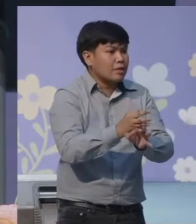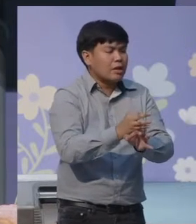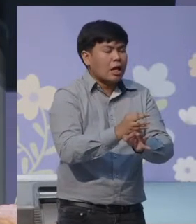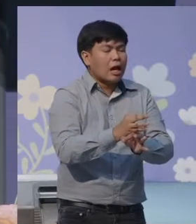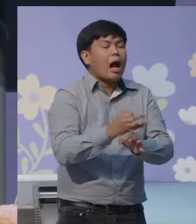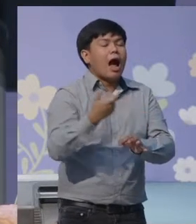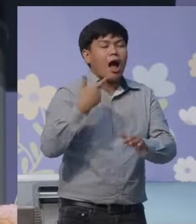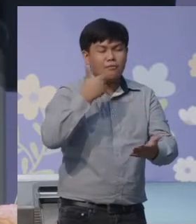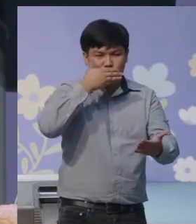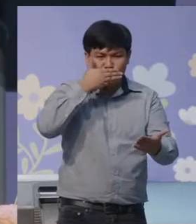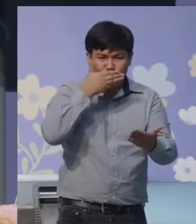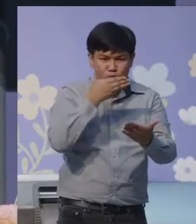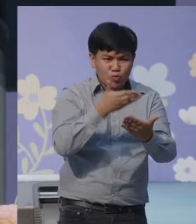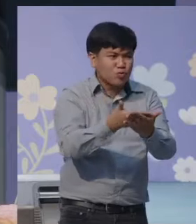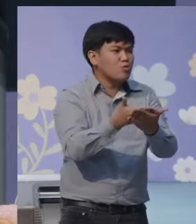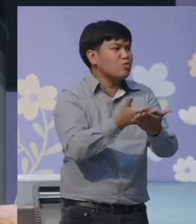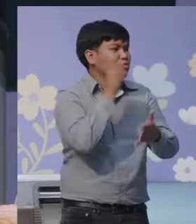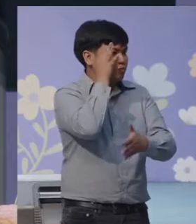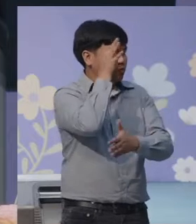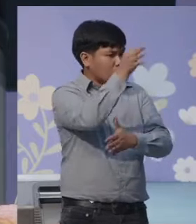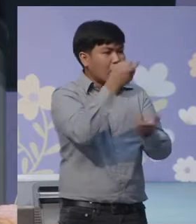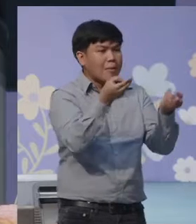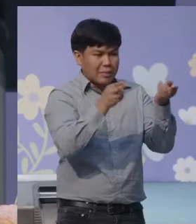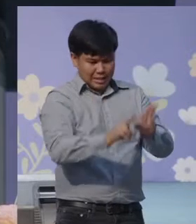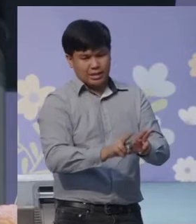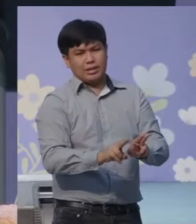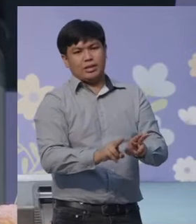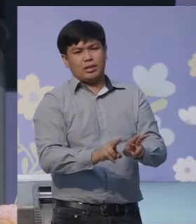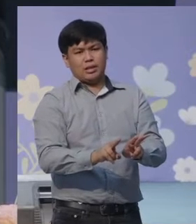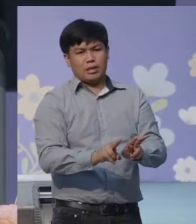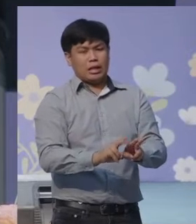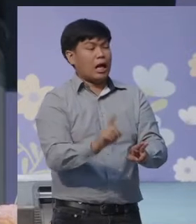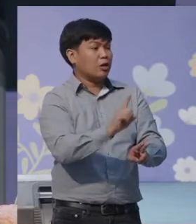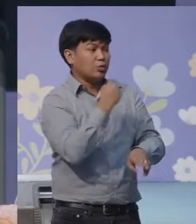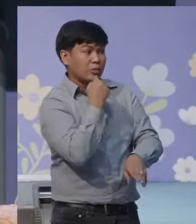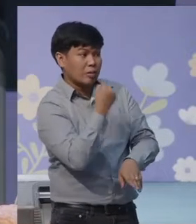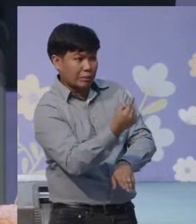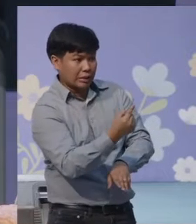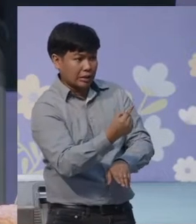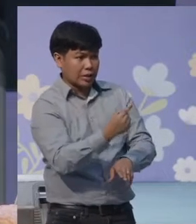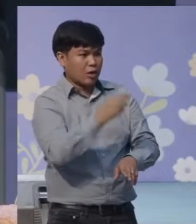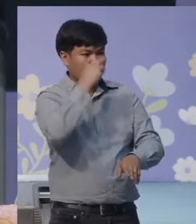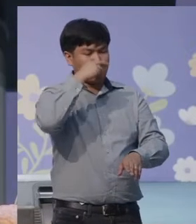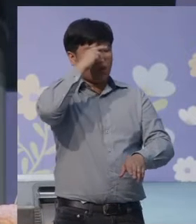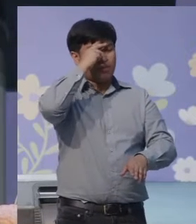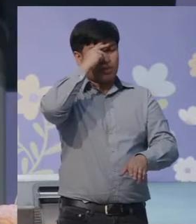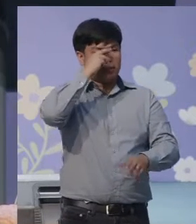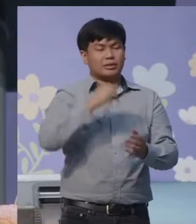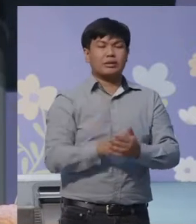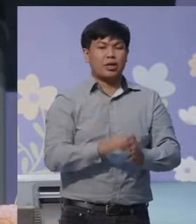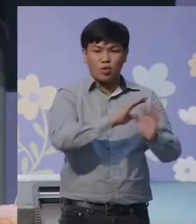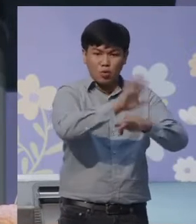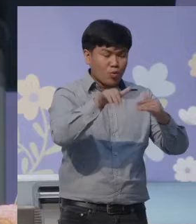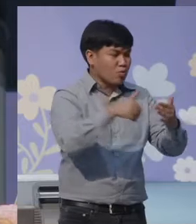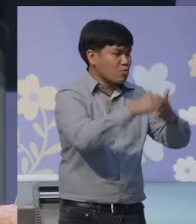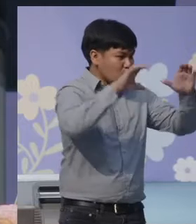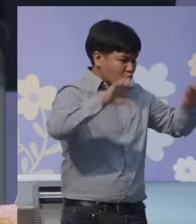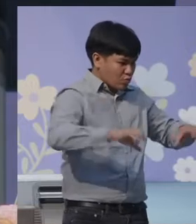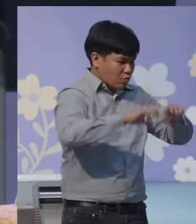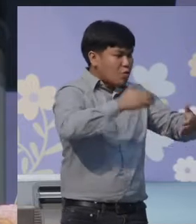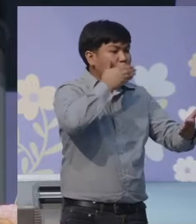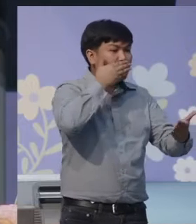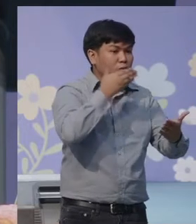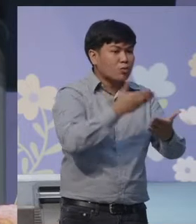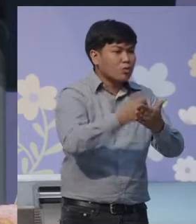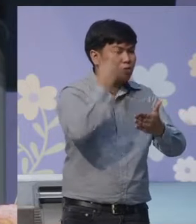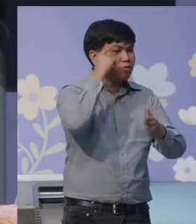maganda ang kahihinatnan niyan. Ano sinabi sa Romans? Everything works out for good for